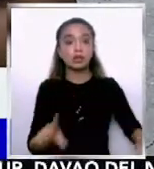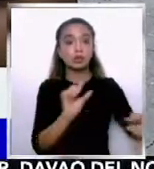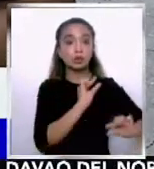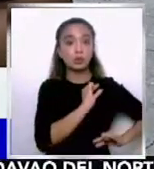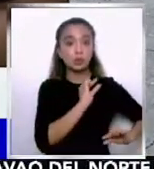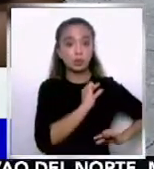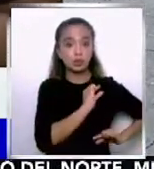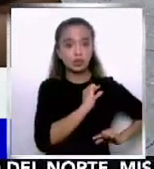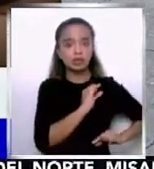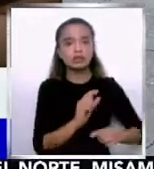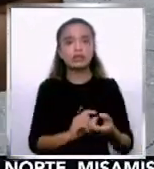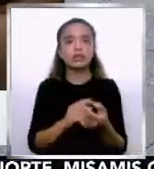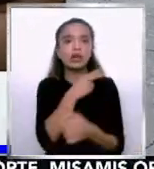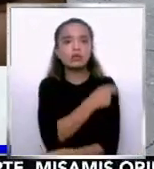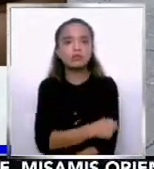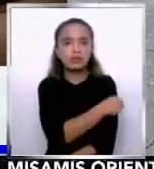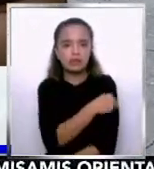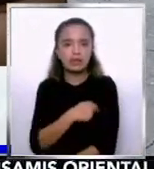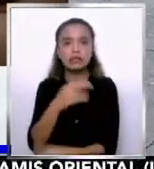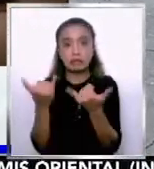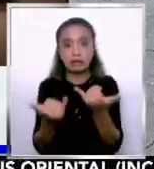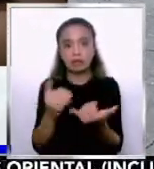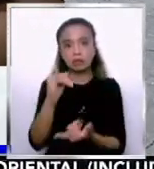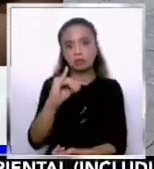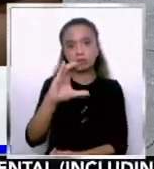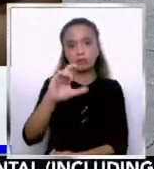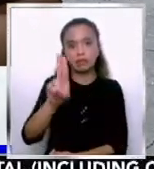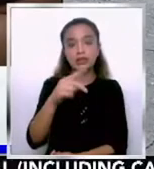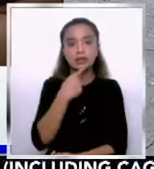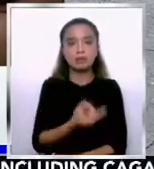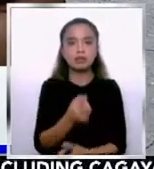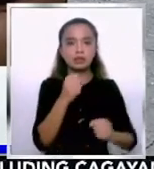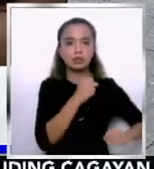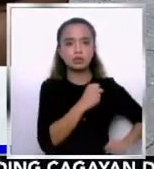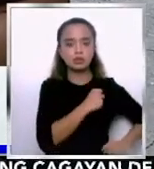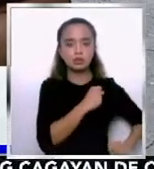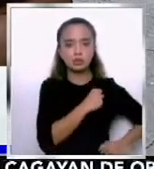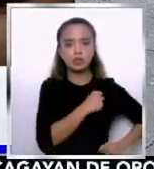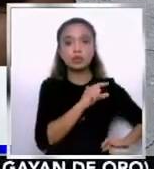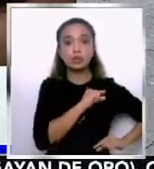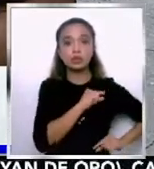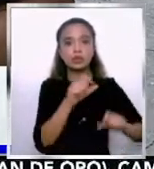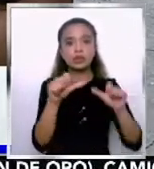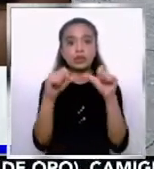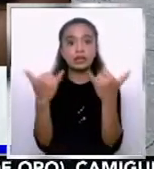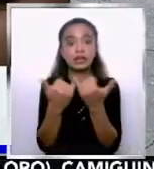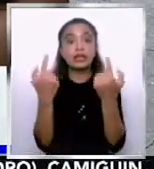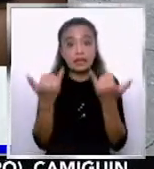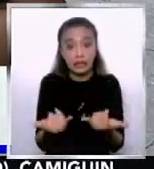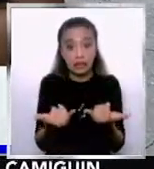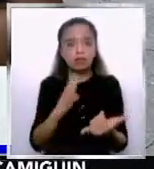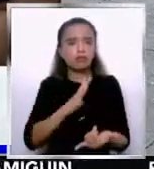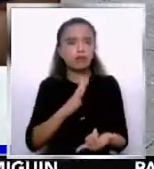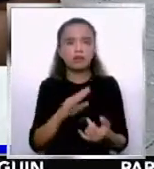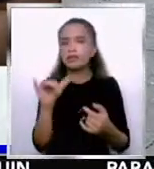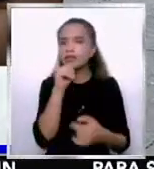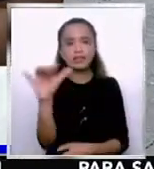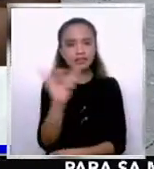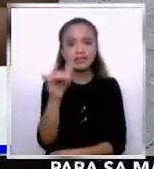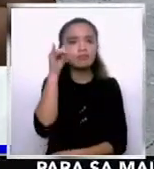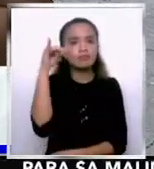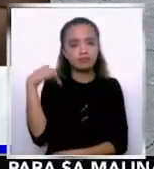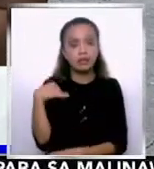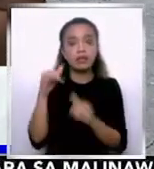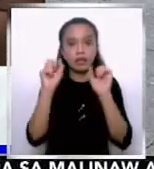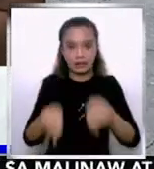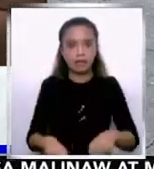Mandaluyong ang biktima, sabi ng kanyang security agency. Mas mabuti na raw ang kondisyon nito ngayon kumpara kahapon. Nakakakain na,